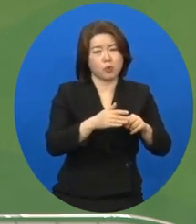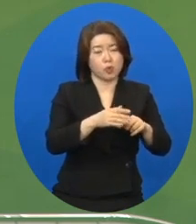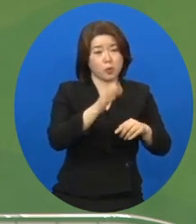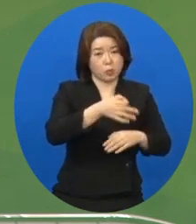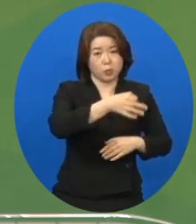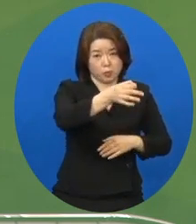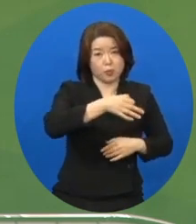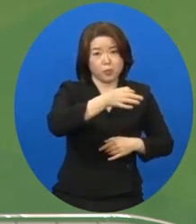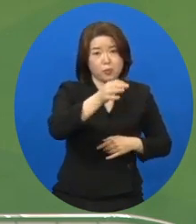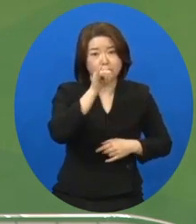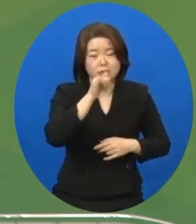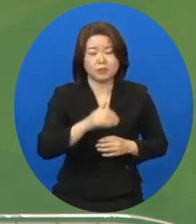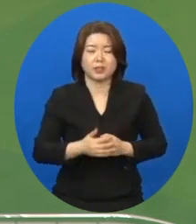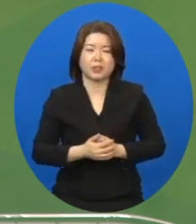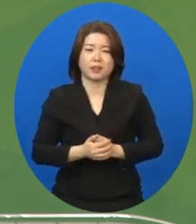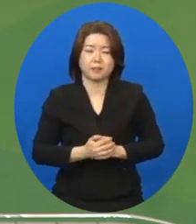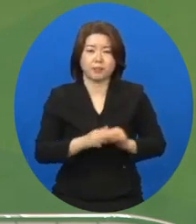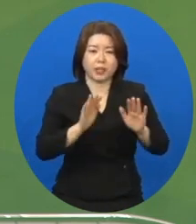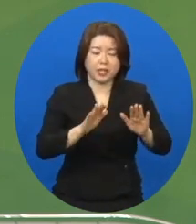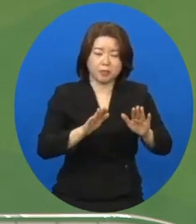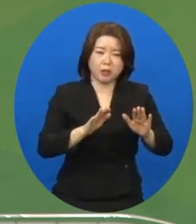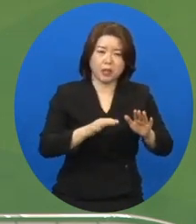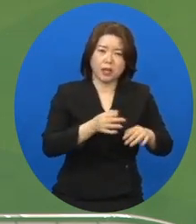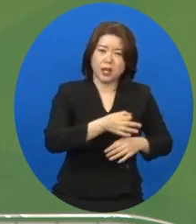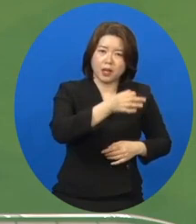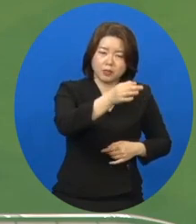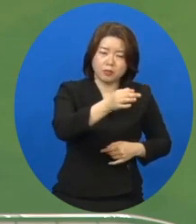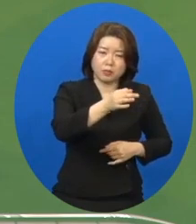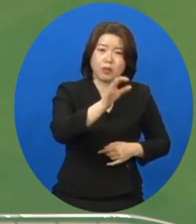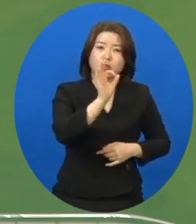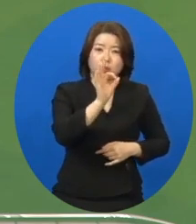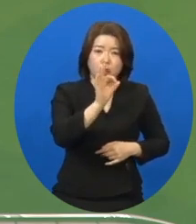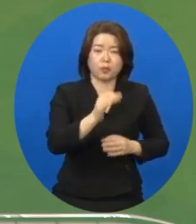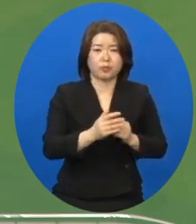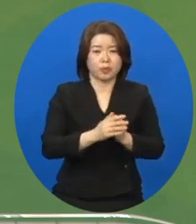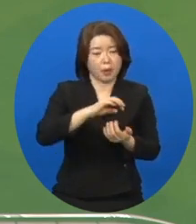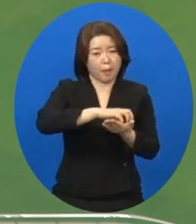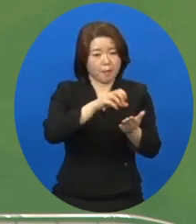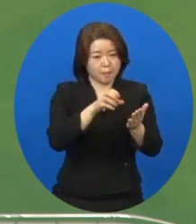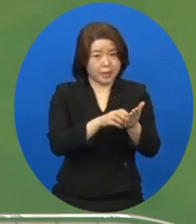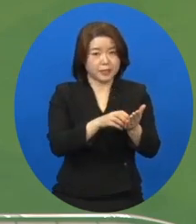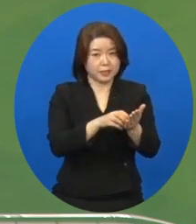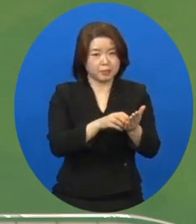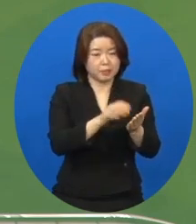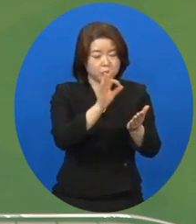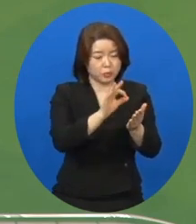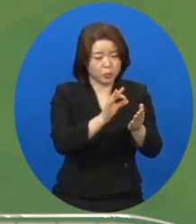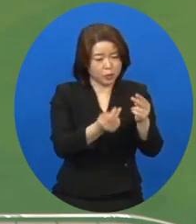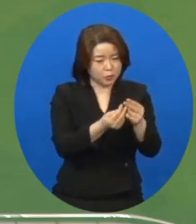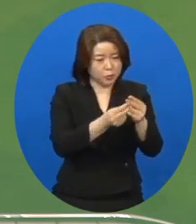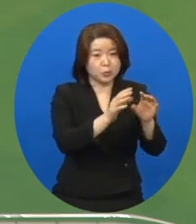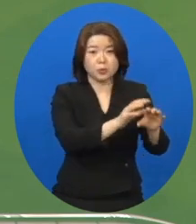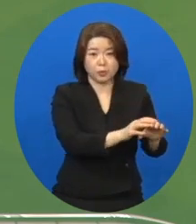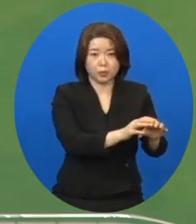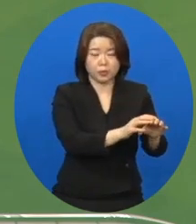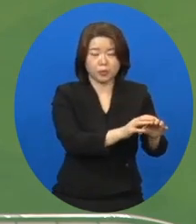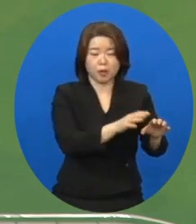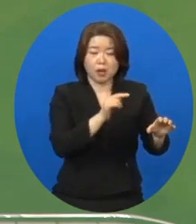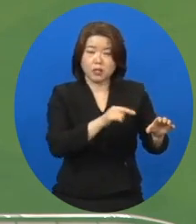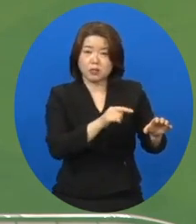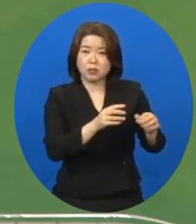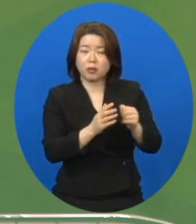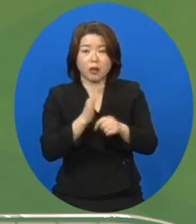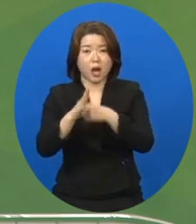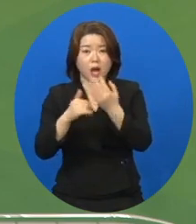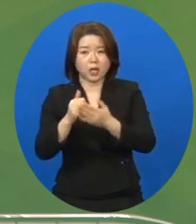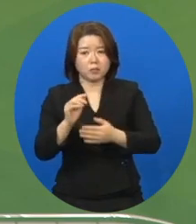납입을 했는데 이번에 납입해야 될 그 등록금만큼의 돈을 모아둔 돈을 하나님이